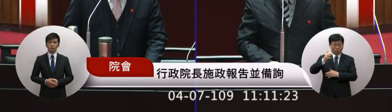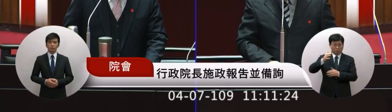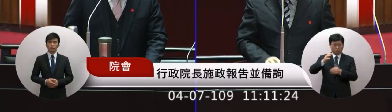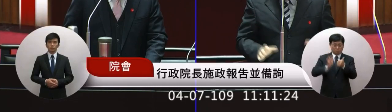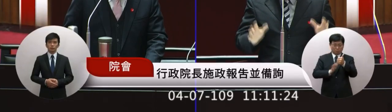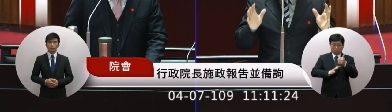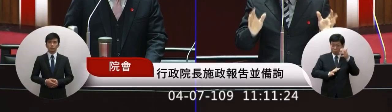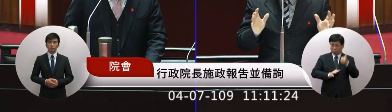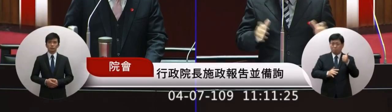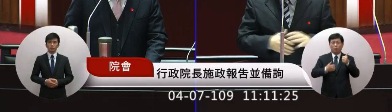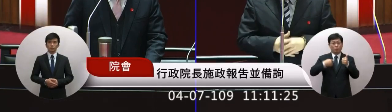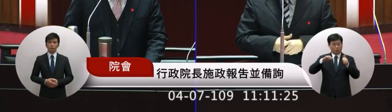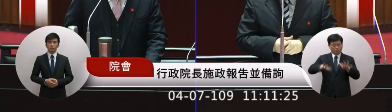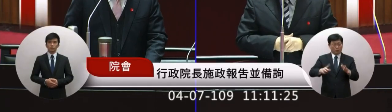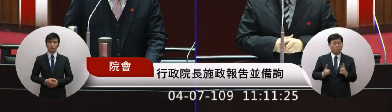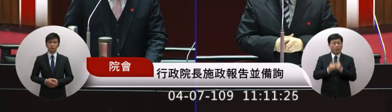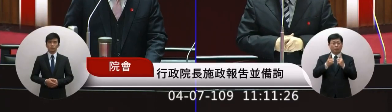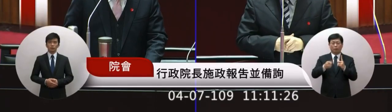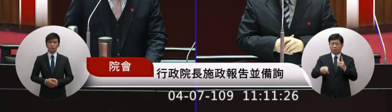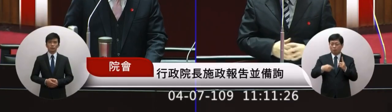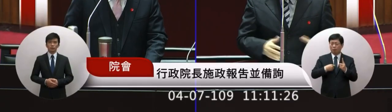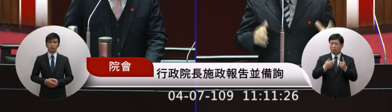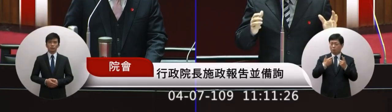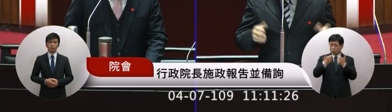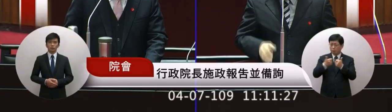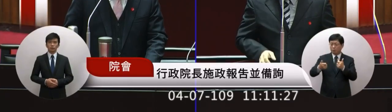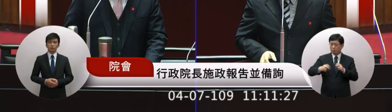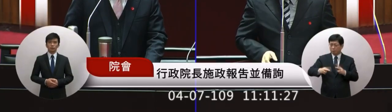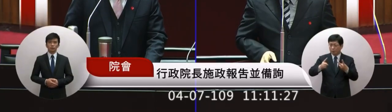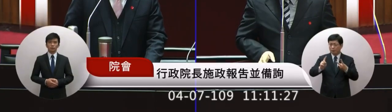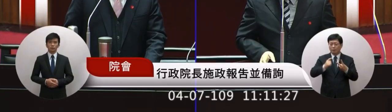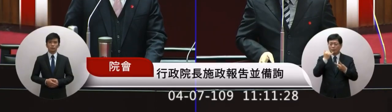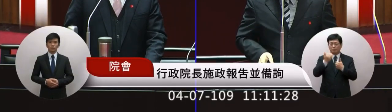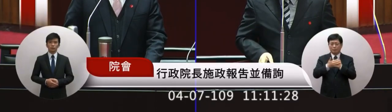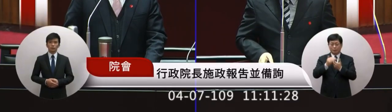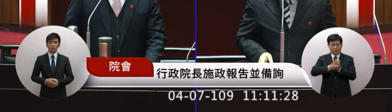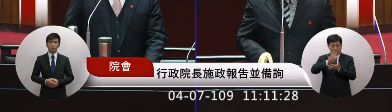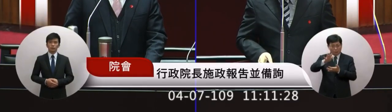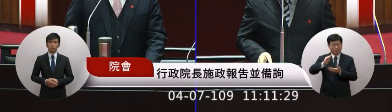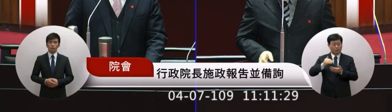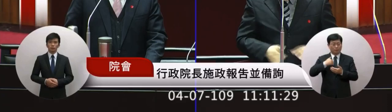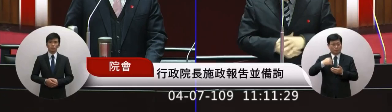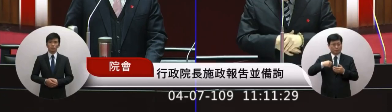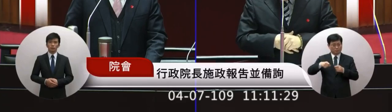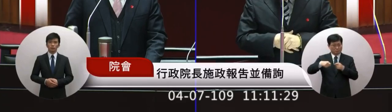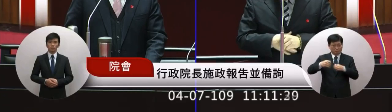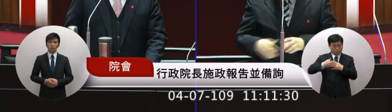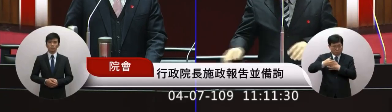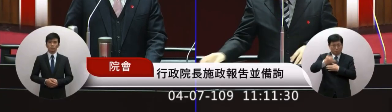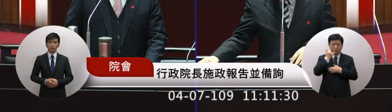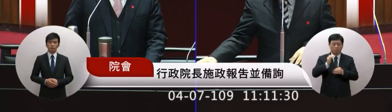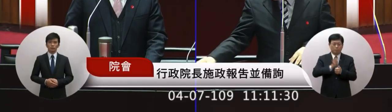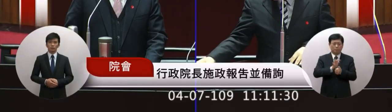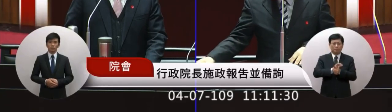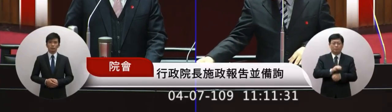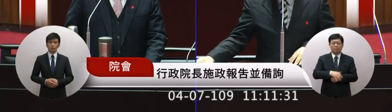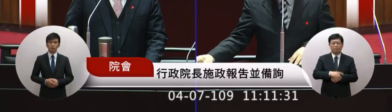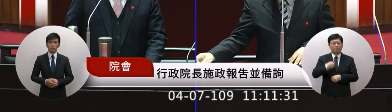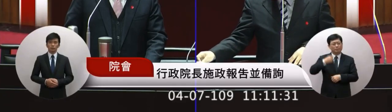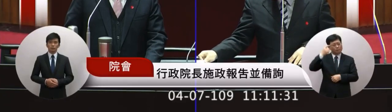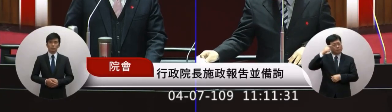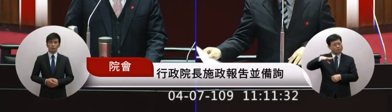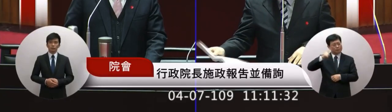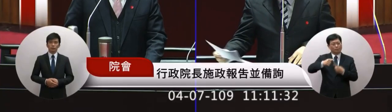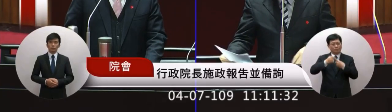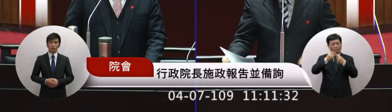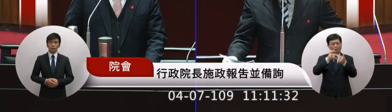哈，所以我在想说，我们在这时间点应该要做一些事情，能够对我们国家未来的发展有很大的一个帮助。那我首先想要问的一个事